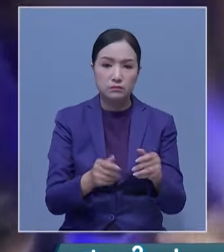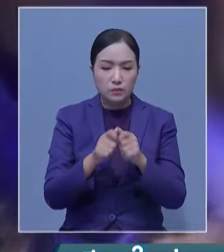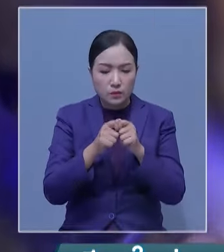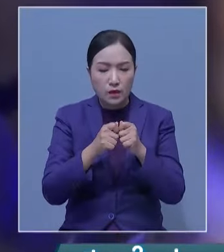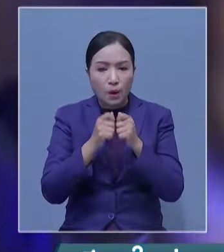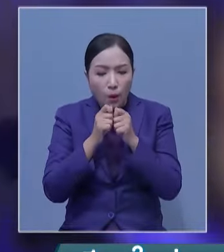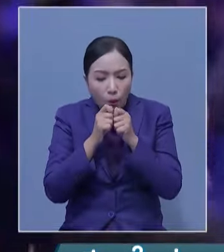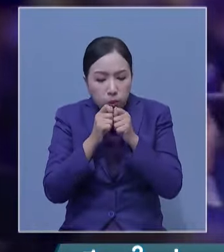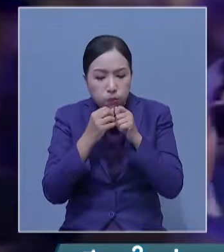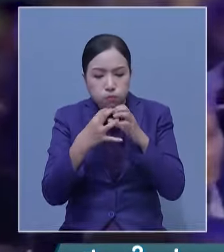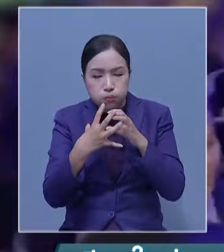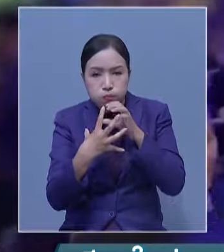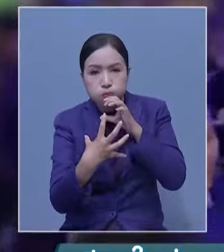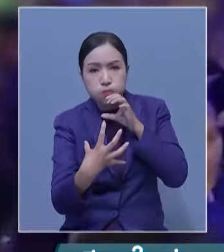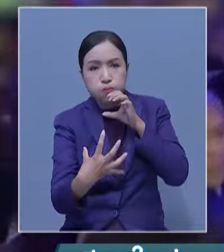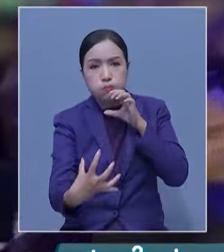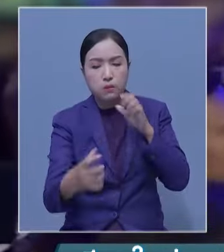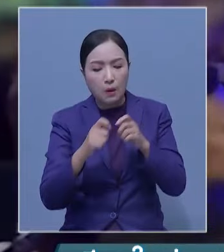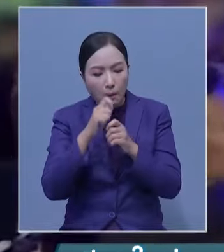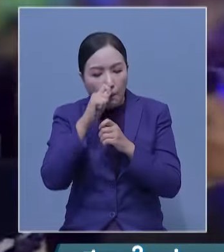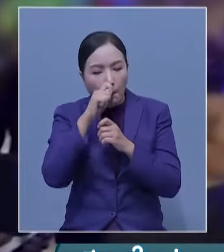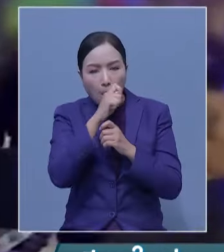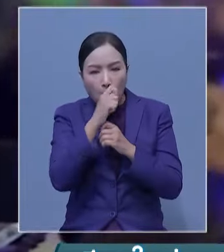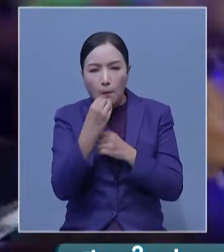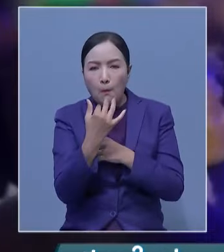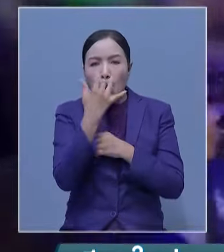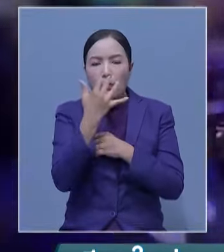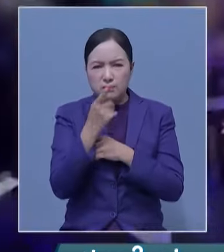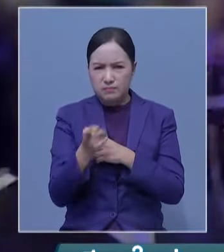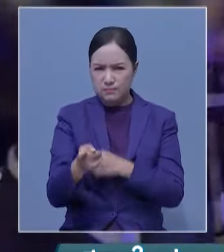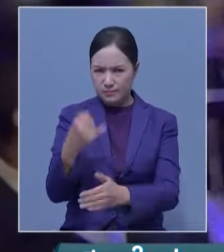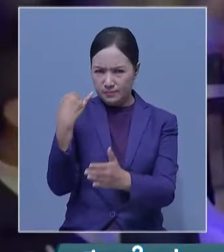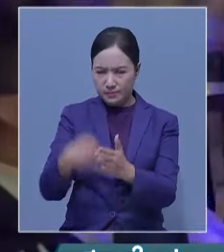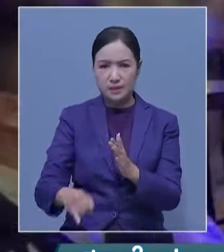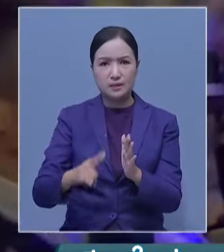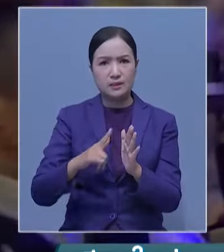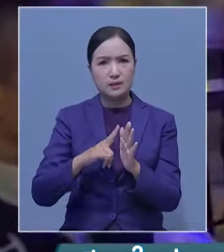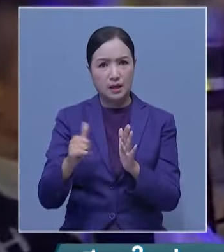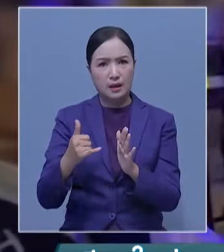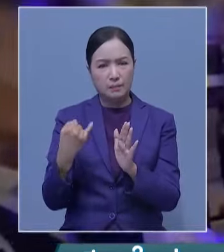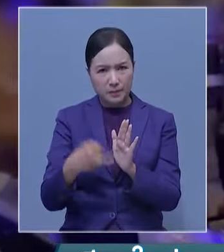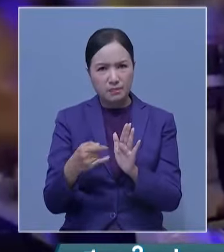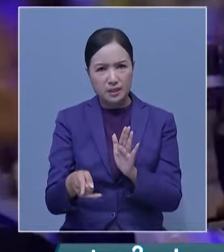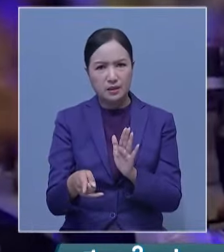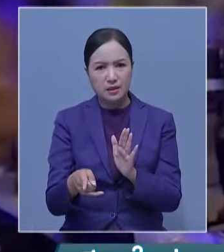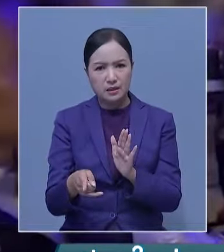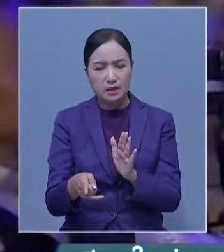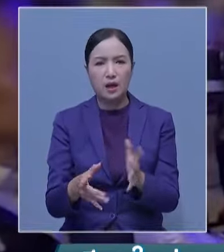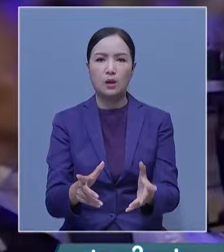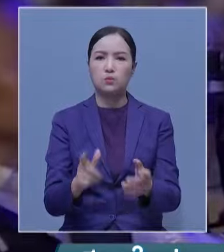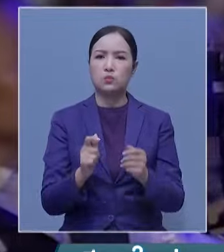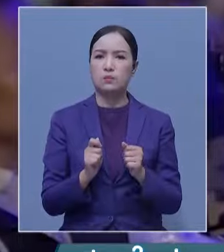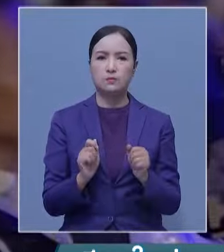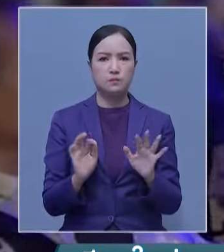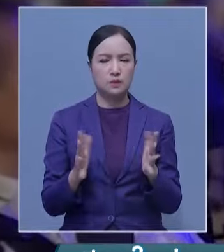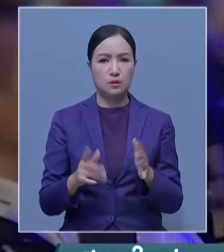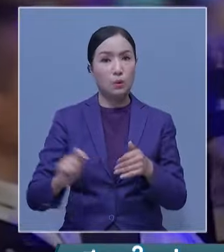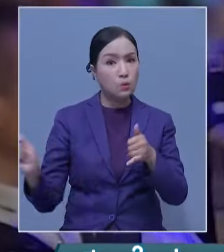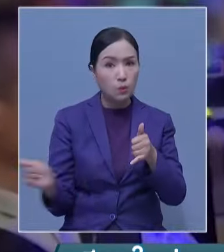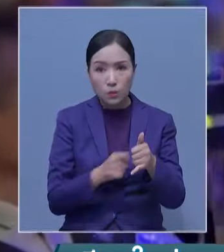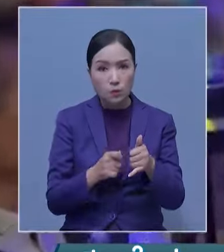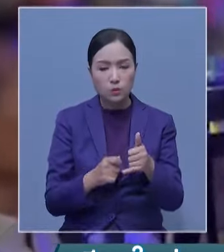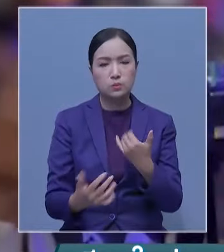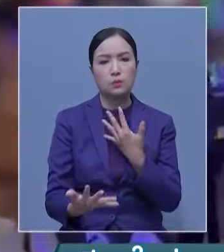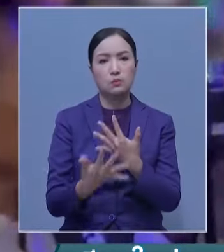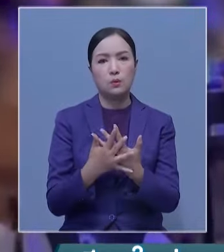อันนี้มีความผิดนะตามพรบยาในข้อหาผลิตหรือขายยาแผลนปัจจุบันโดยไม่ได้รับอนุญาตโทษจำ